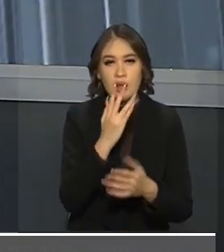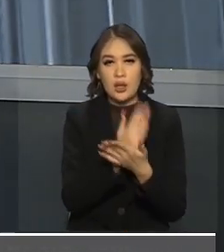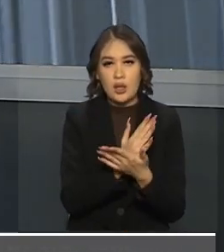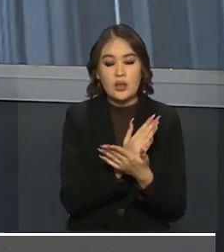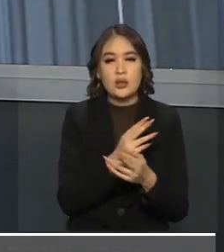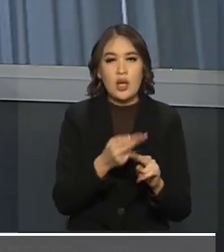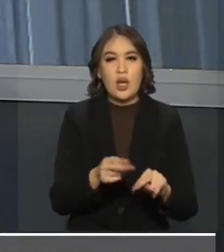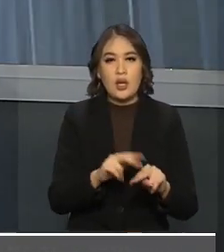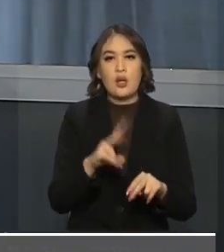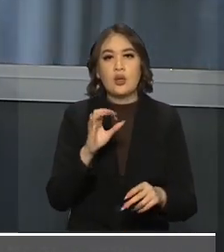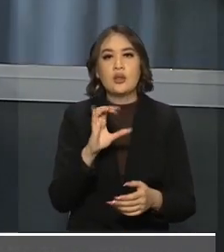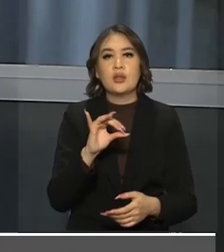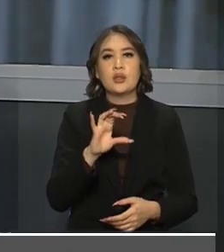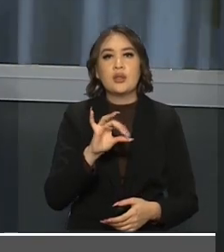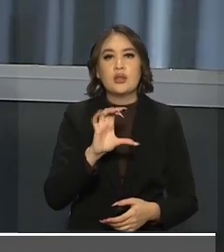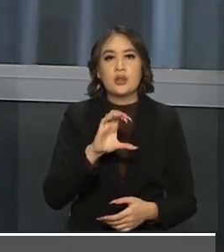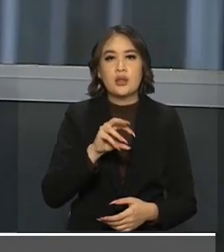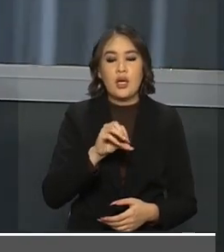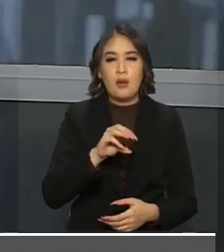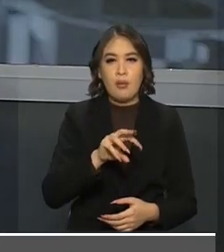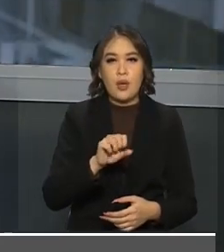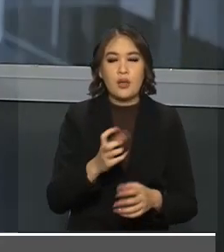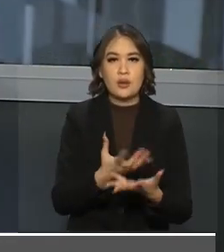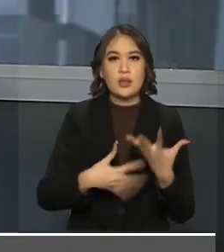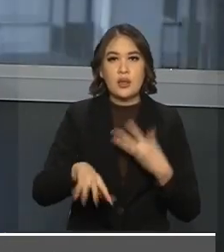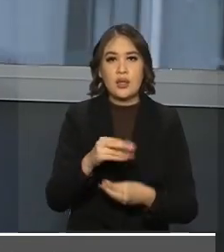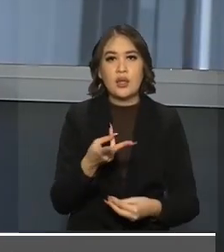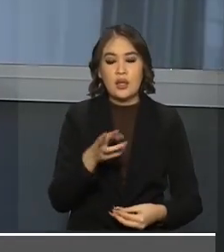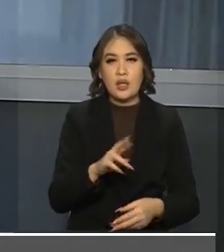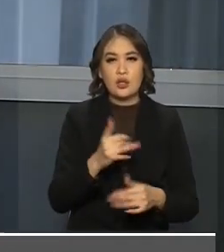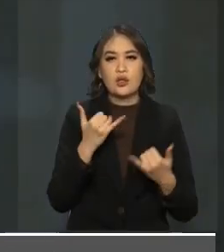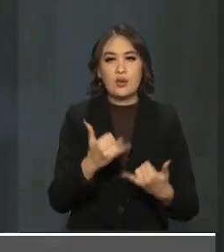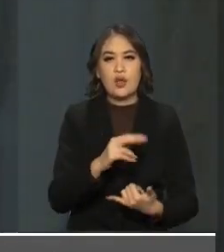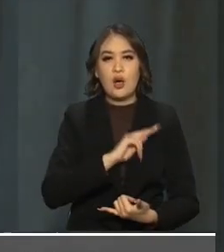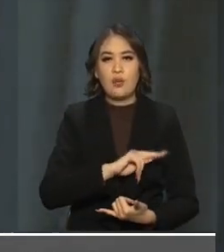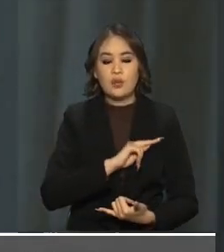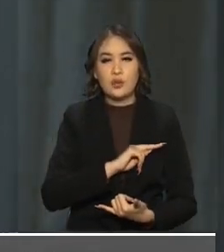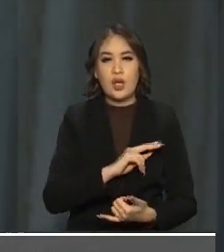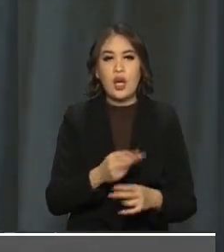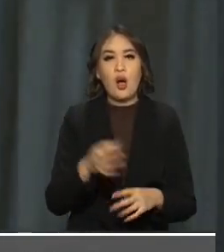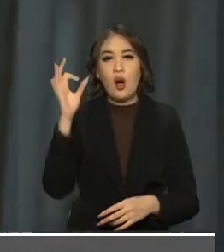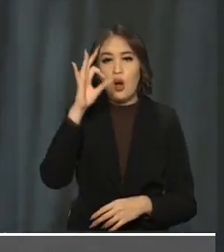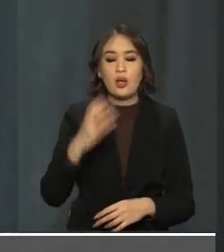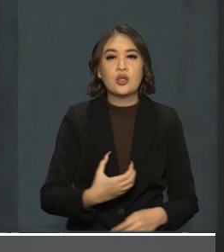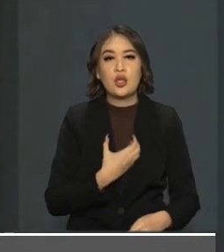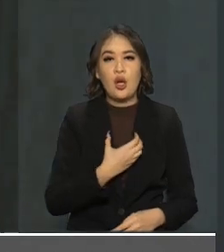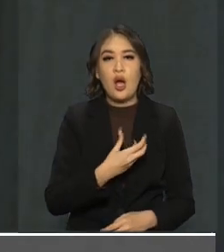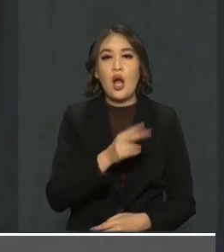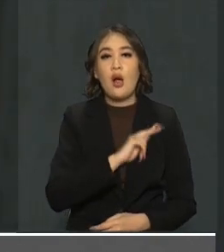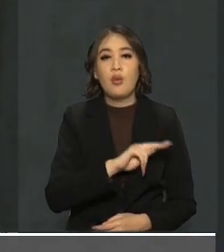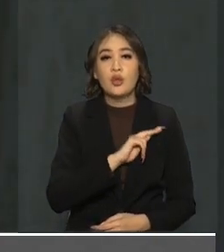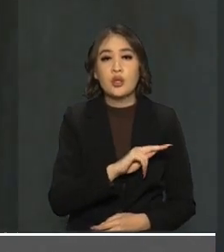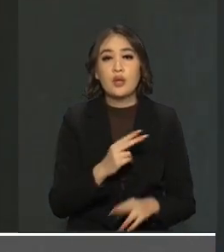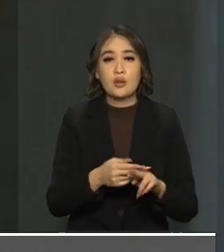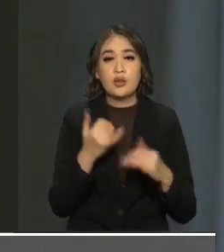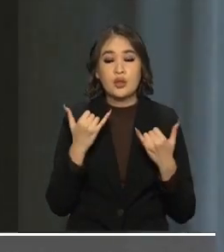сейчас это должно стать системой и обязательством для всех производств, которые сегодня работают в нашей стране. Говоря о страховке работников, да,